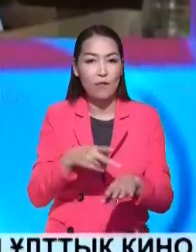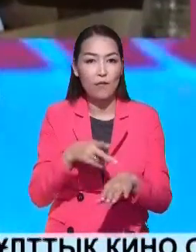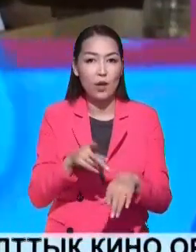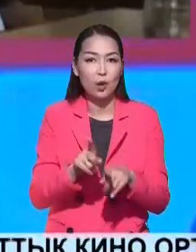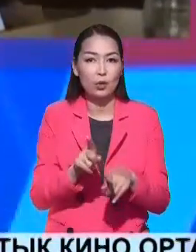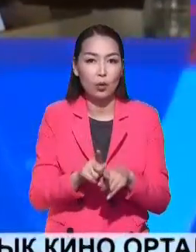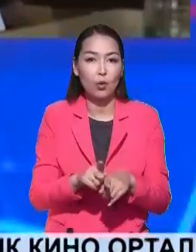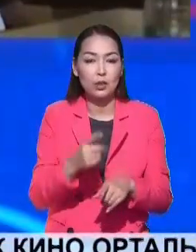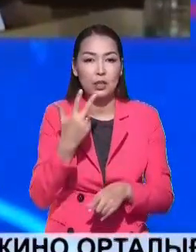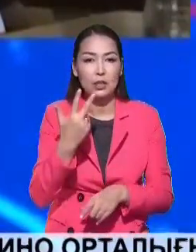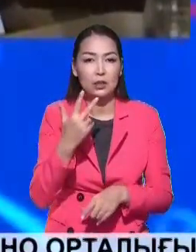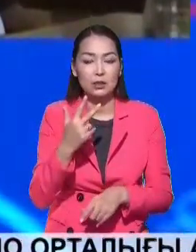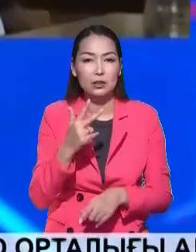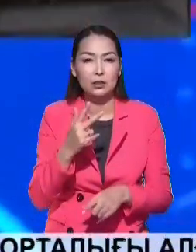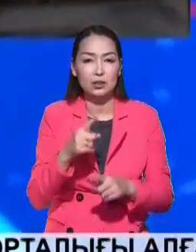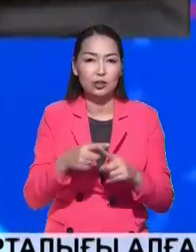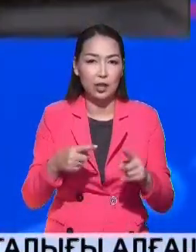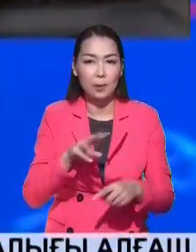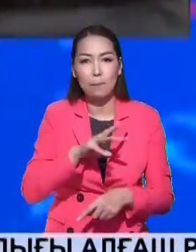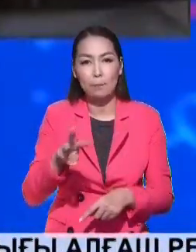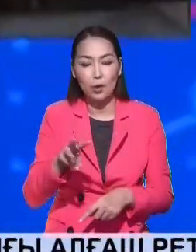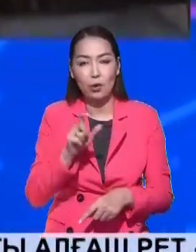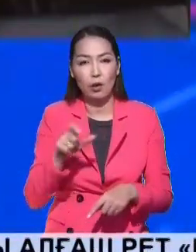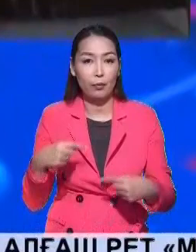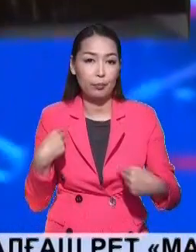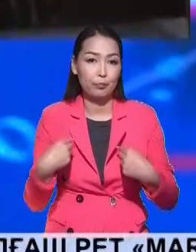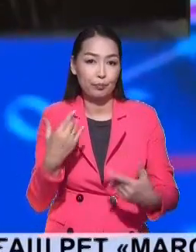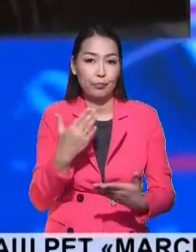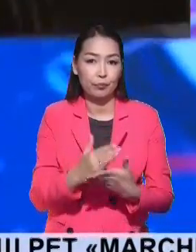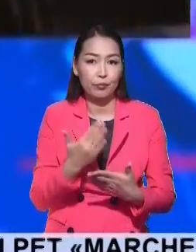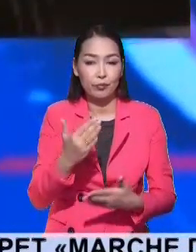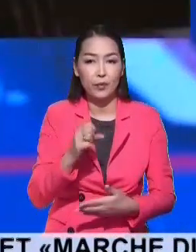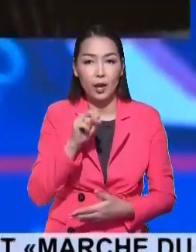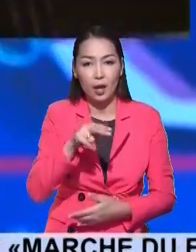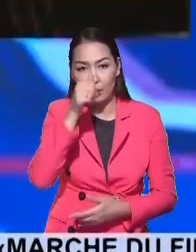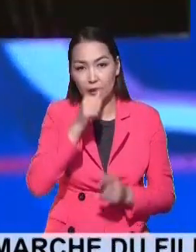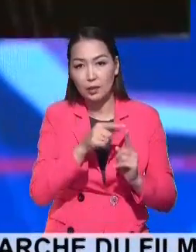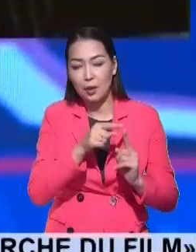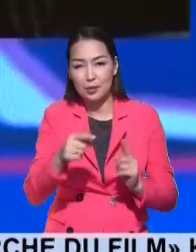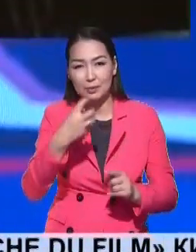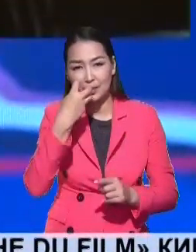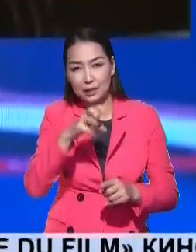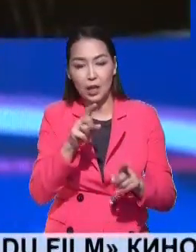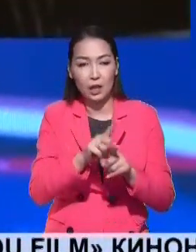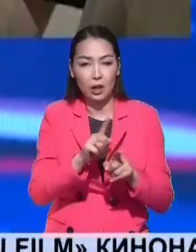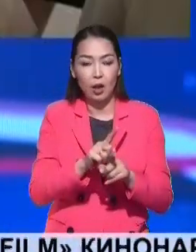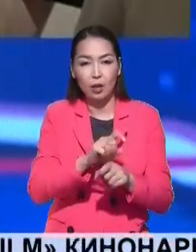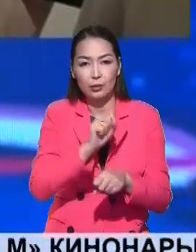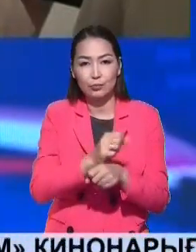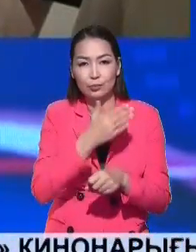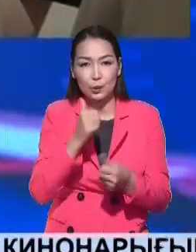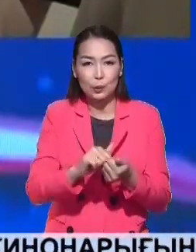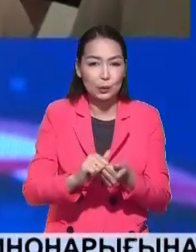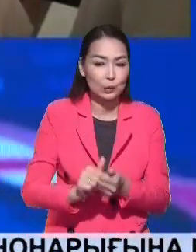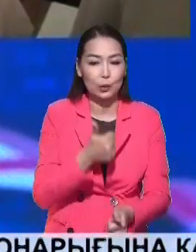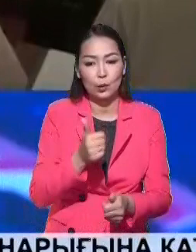қуаншылықтан 3,5 миллионнан аса адам зардап шеккен. Елде сәуірден бері аптап ыстықтың беті қайтпай, құрғақшылық